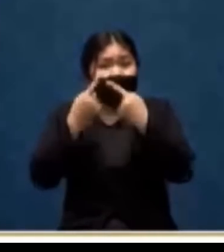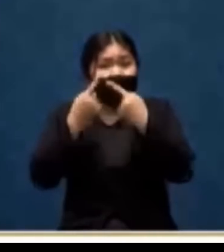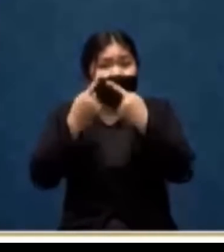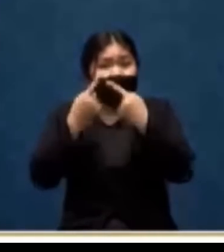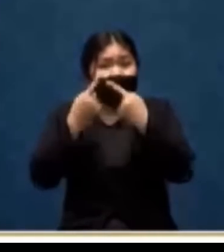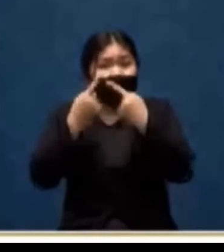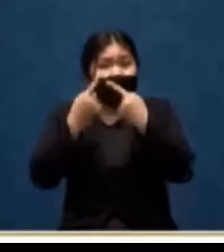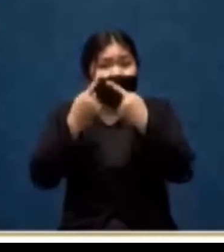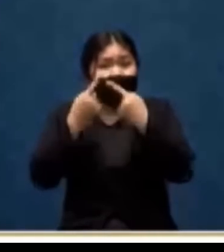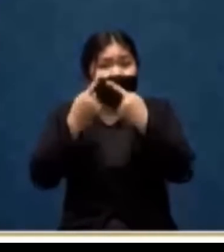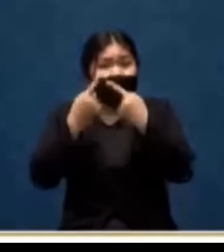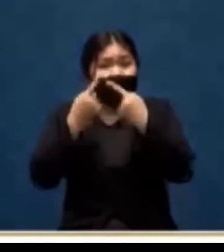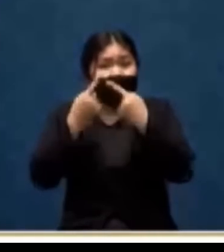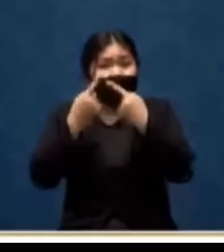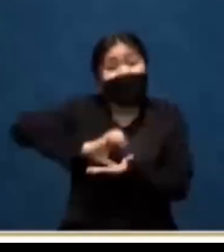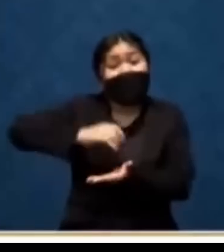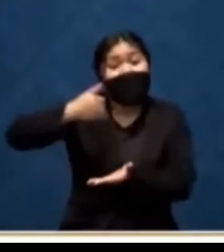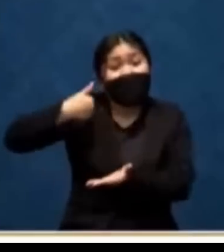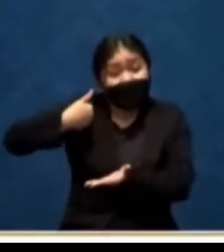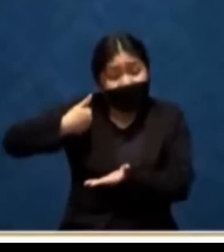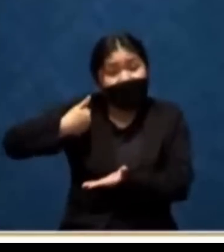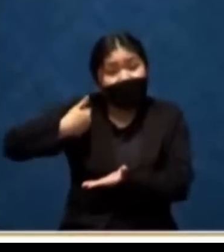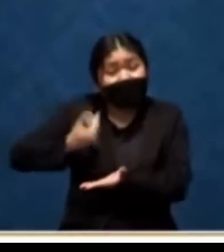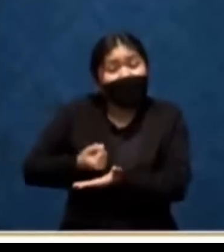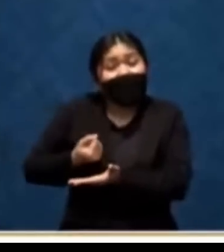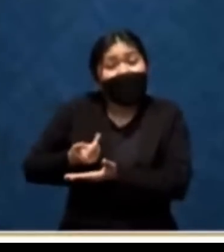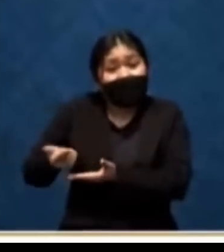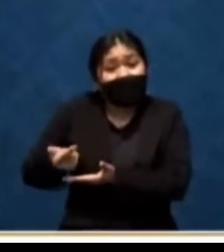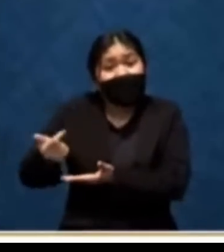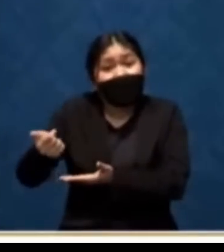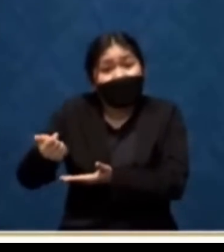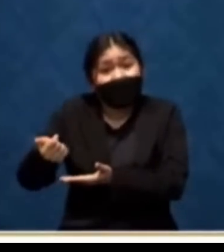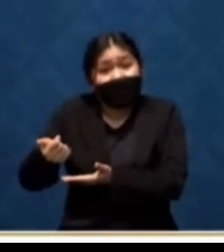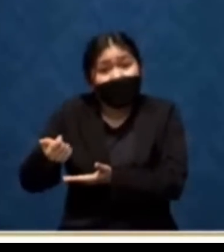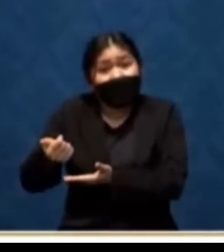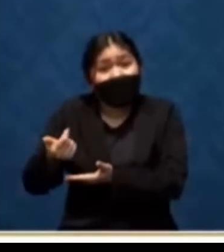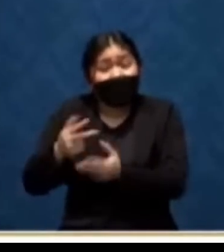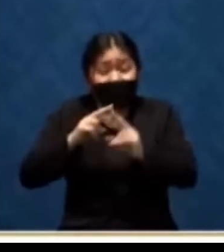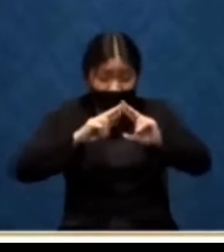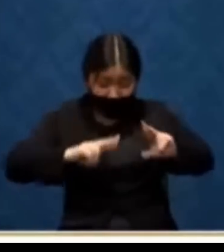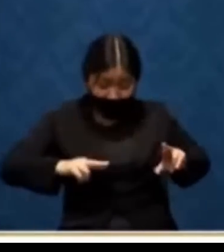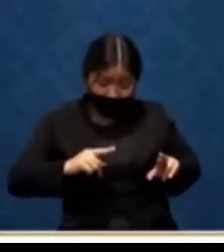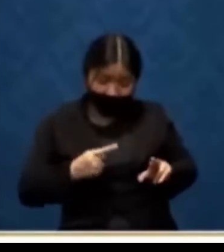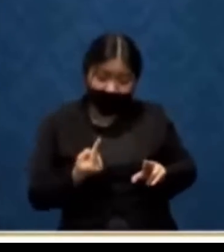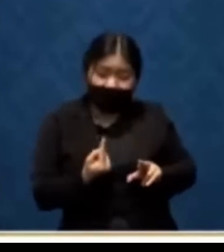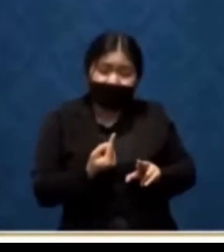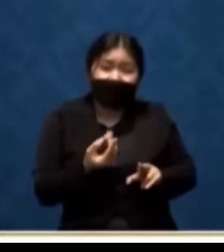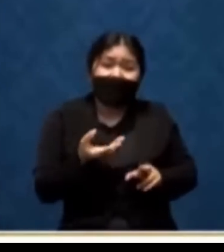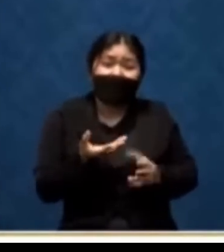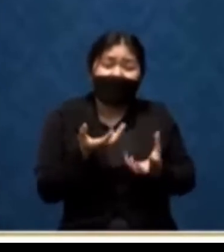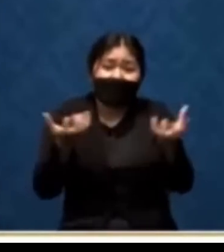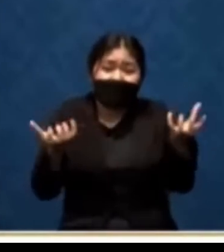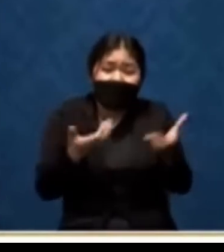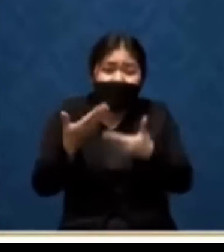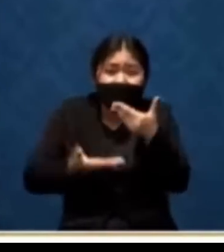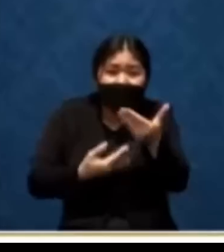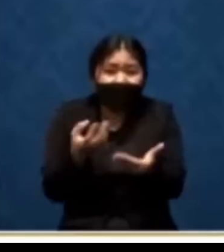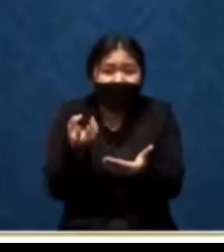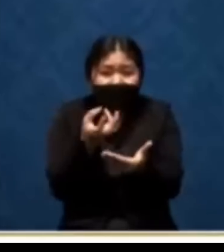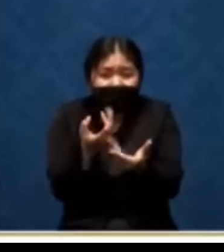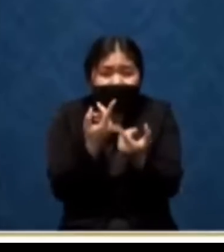ากว่าใครเพื่อนกิจการพวกนี้ไม่ได้หวือหวาครับไม่หวือหวาเหมือนผับ